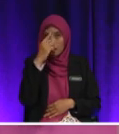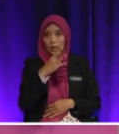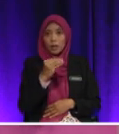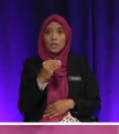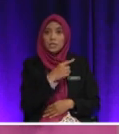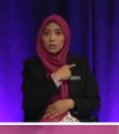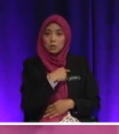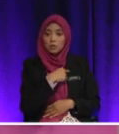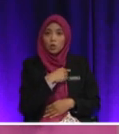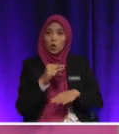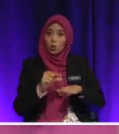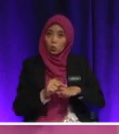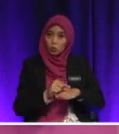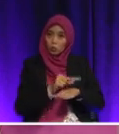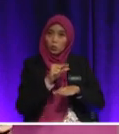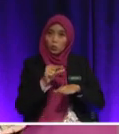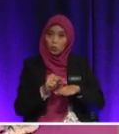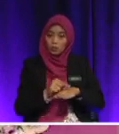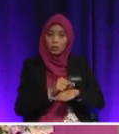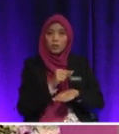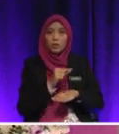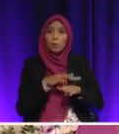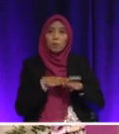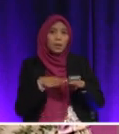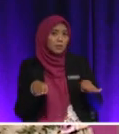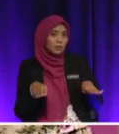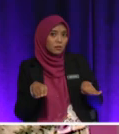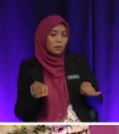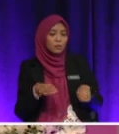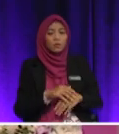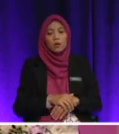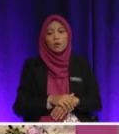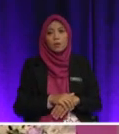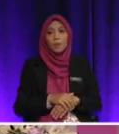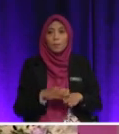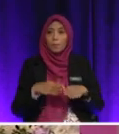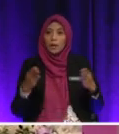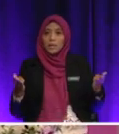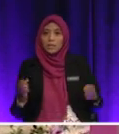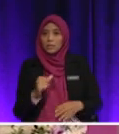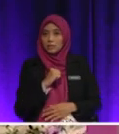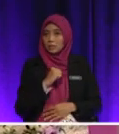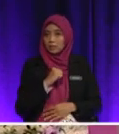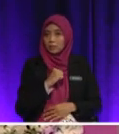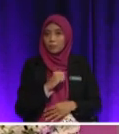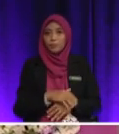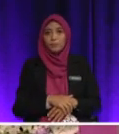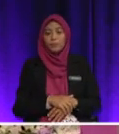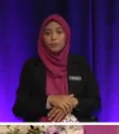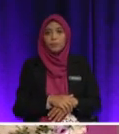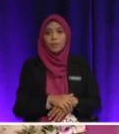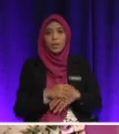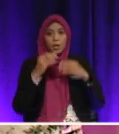Tamil ini menggunakan singkatan pelajaran yang berbeda menggunakan bahasa ibunda masing-masing kit tenaga pengajar juga